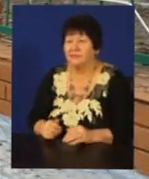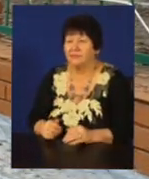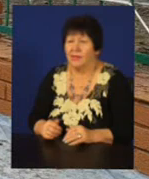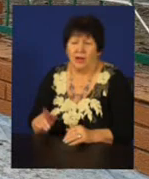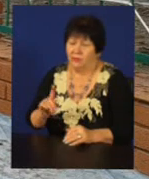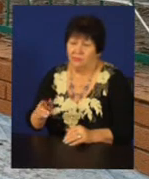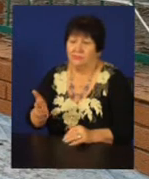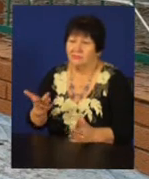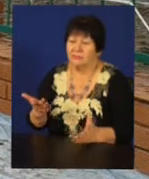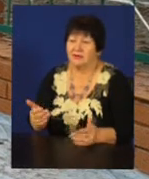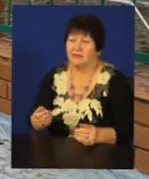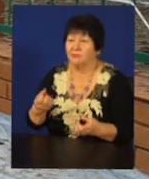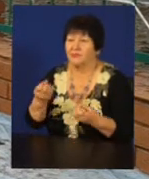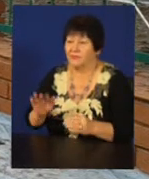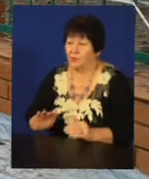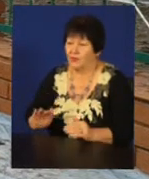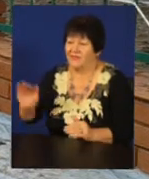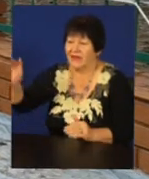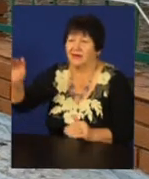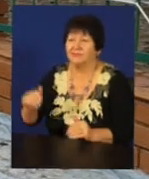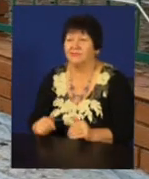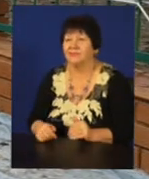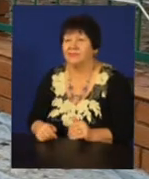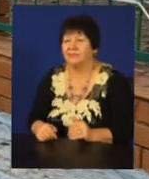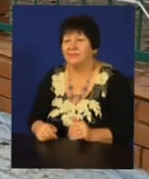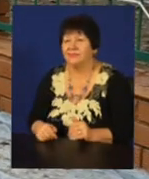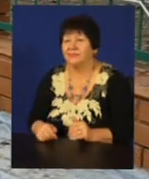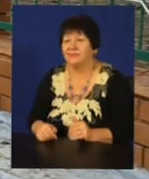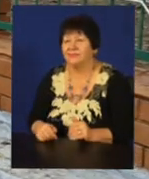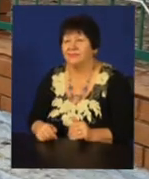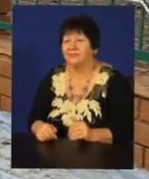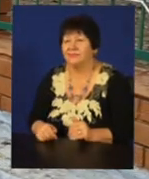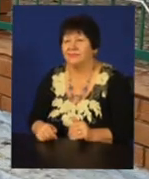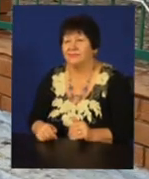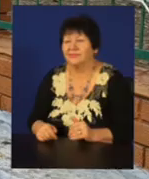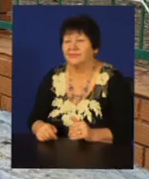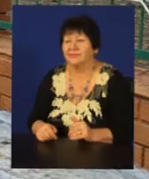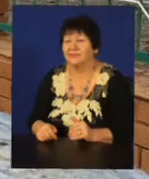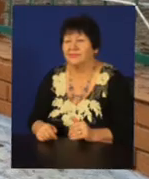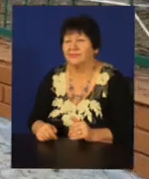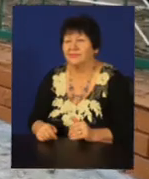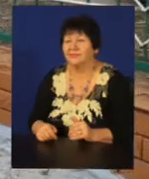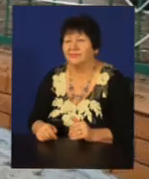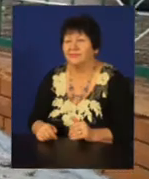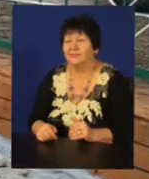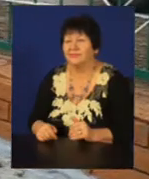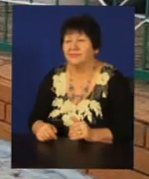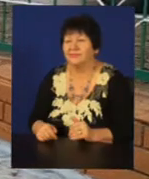e departe, după... Dar pur și simplu relieful așa e deluros acolo, da? Da, da, da. Nu e mare de dealul,